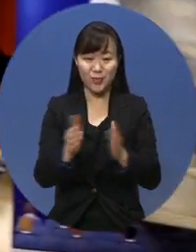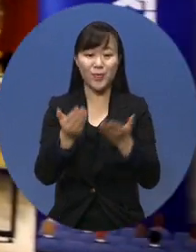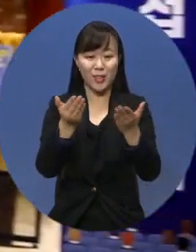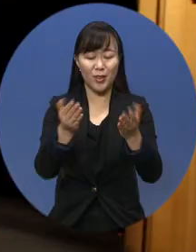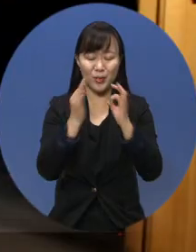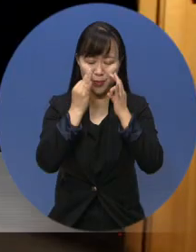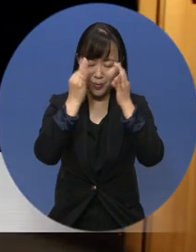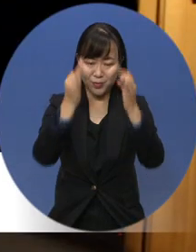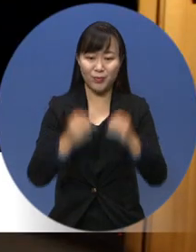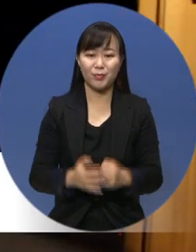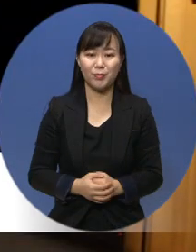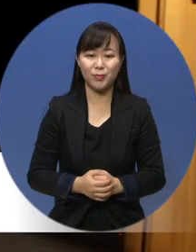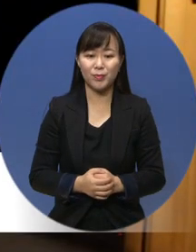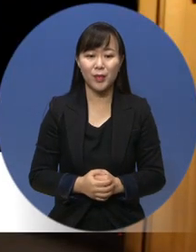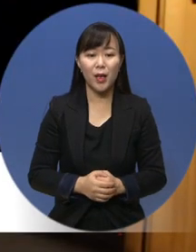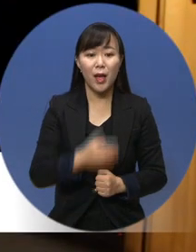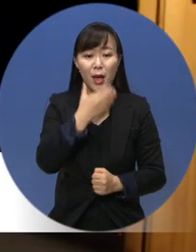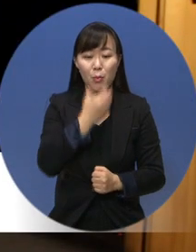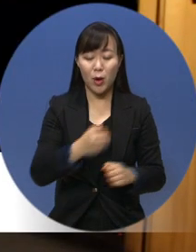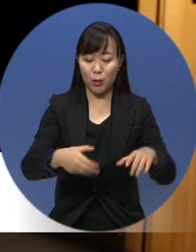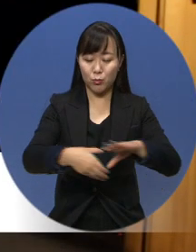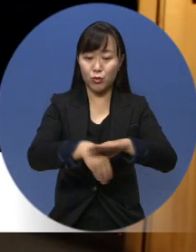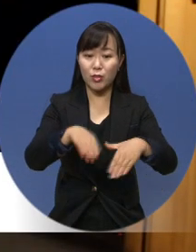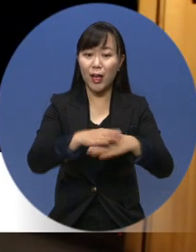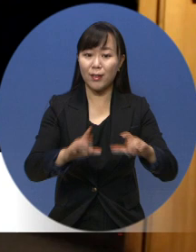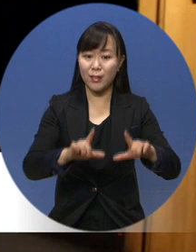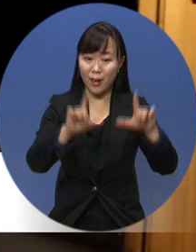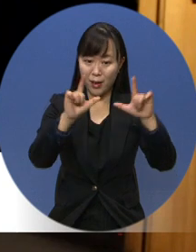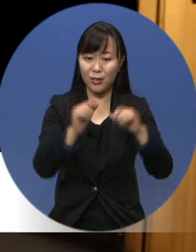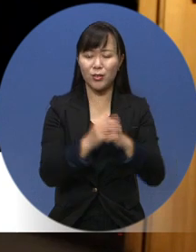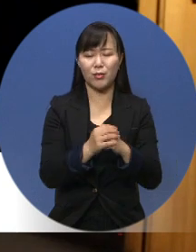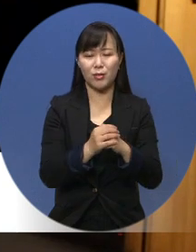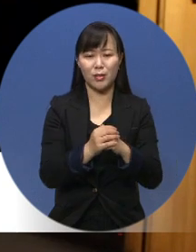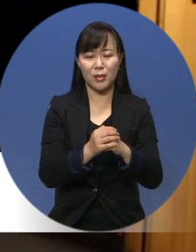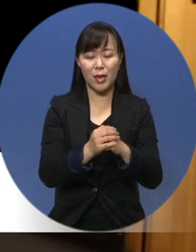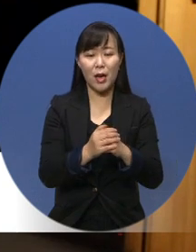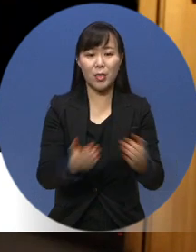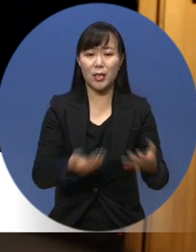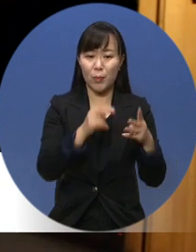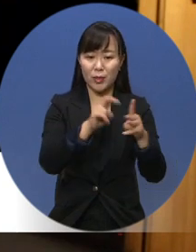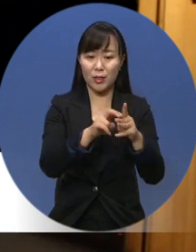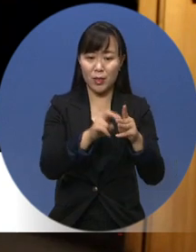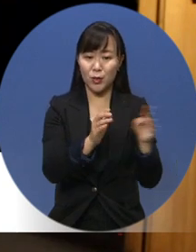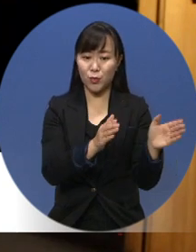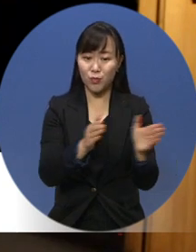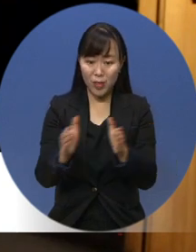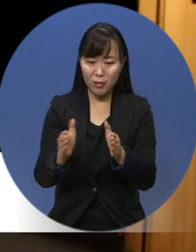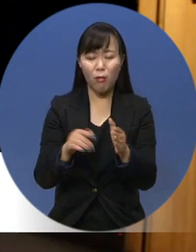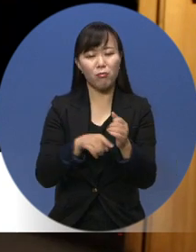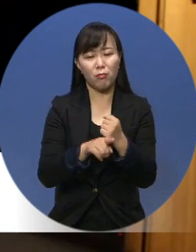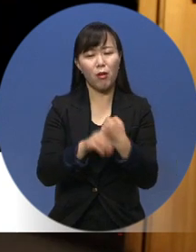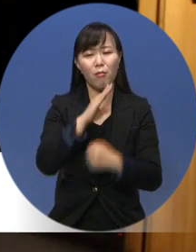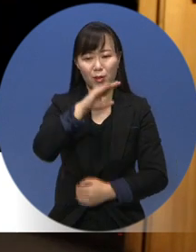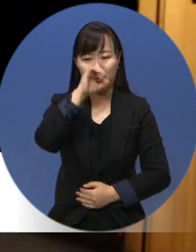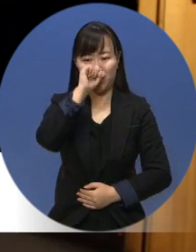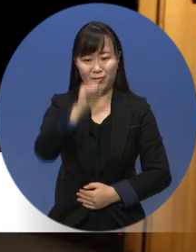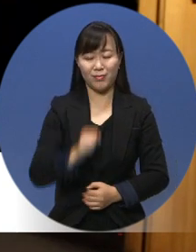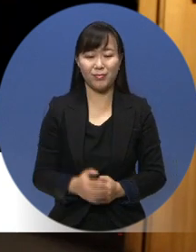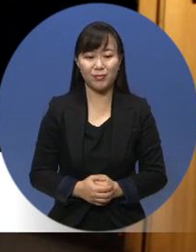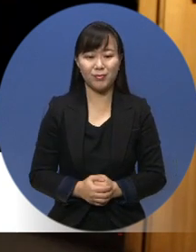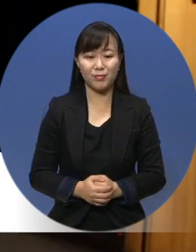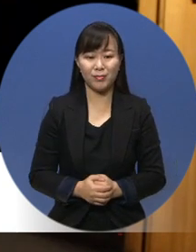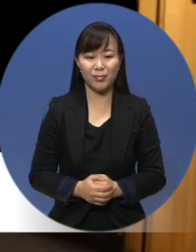있었습니다. 행복한 문화데이를 이렇게 자원봉사에서 또 마련을 해주셨는데 의미가 상당히 좋은 것